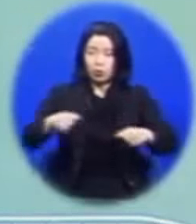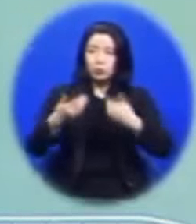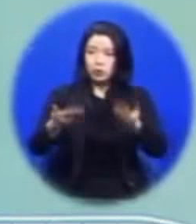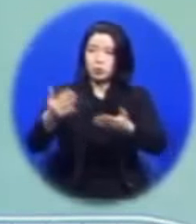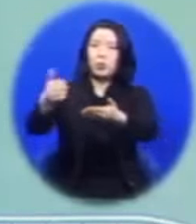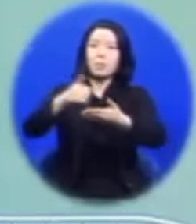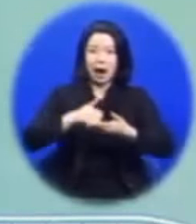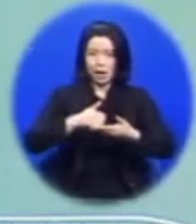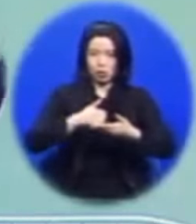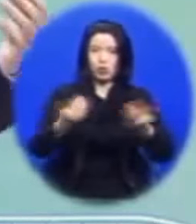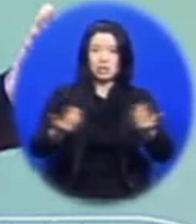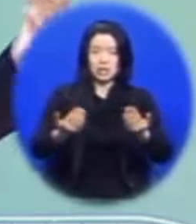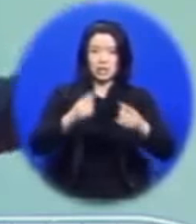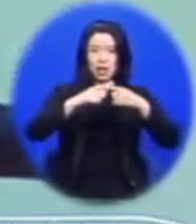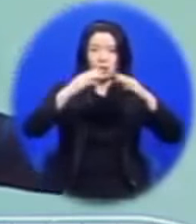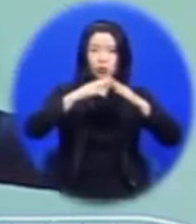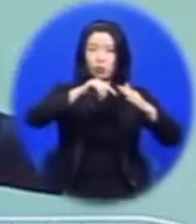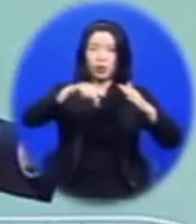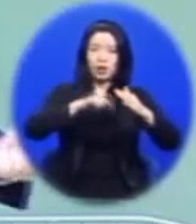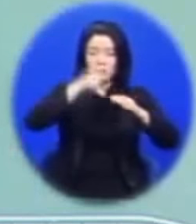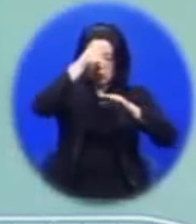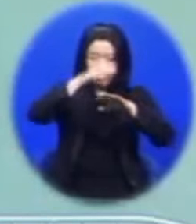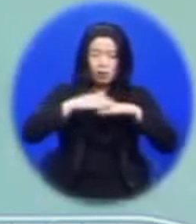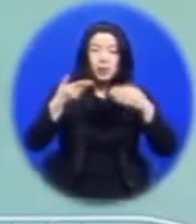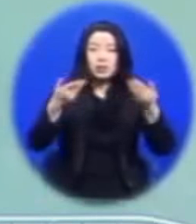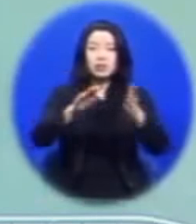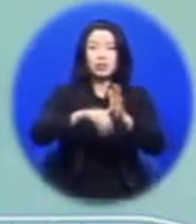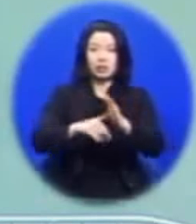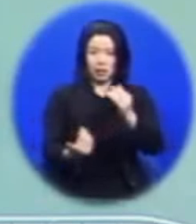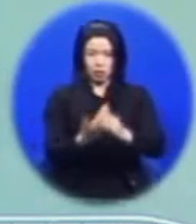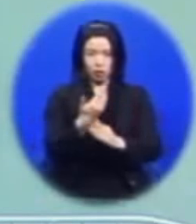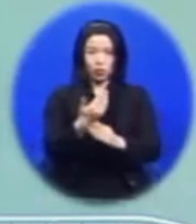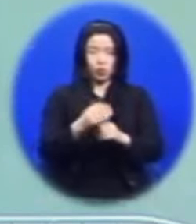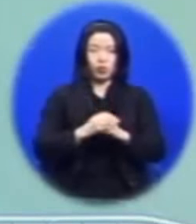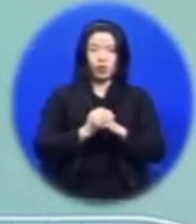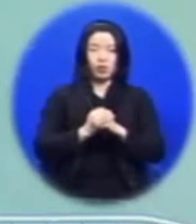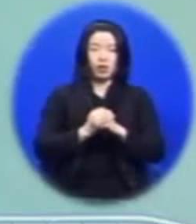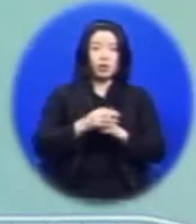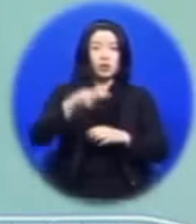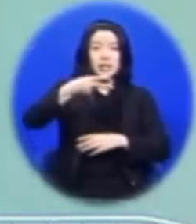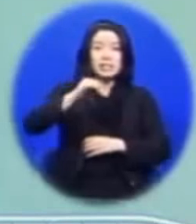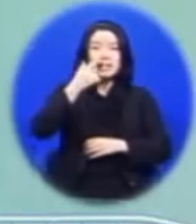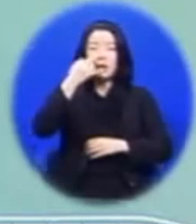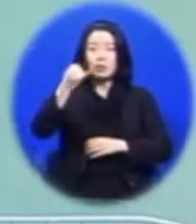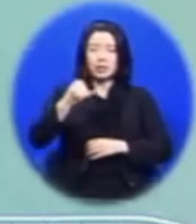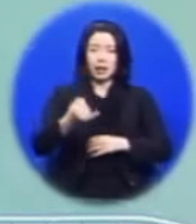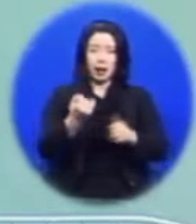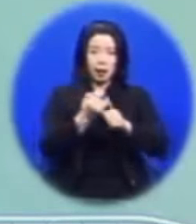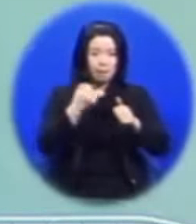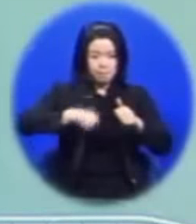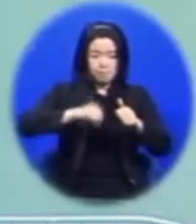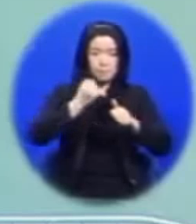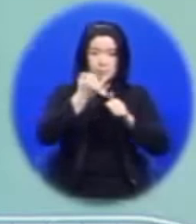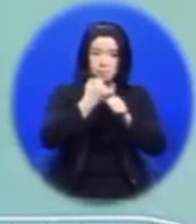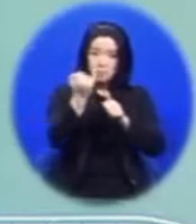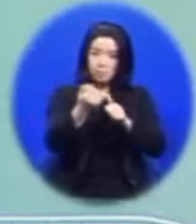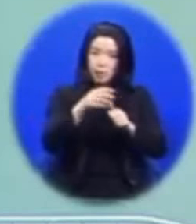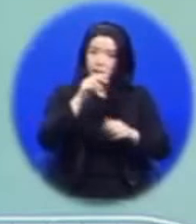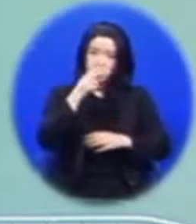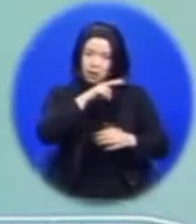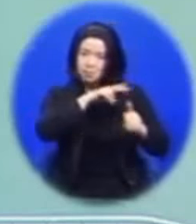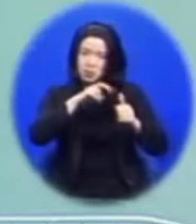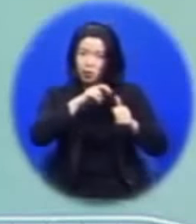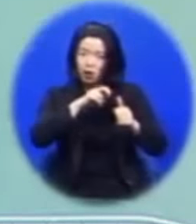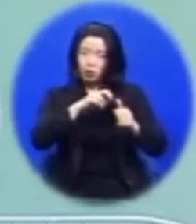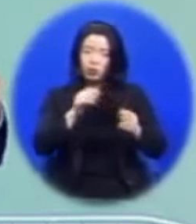일이 교회 안에서 예배드리면서 일어났어요 시어머니가 며느리 구했던 거 며느리가 시어머니 미워했던